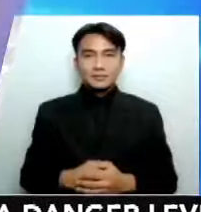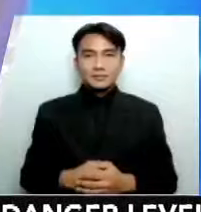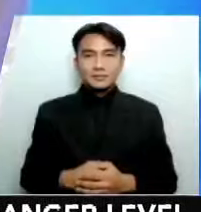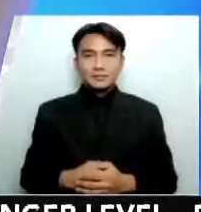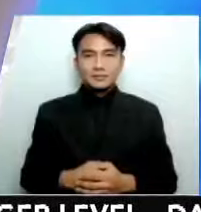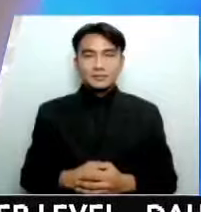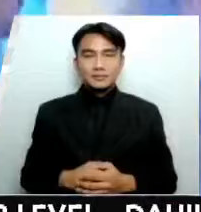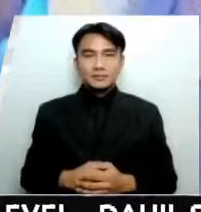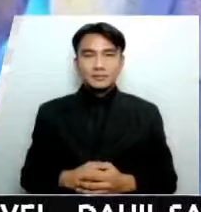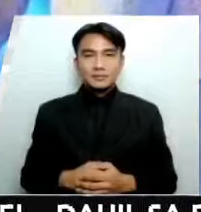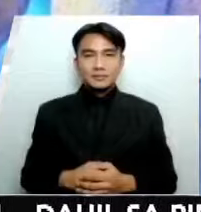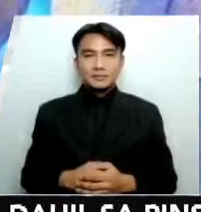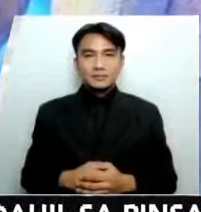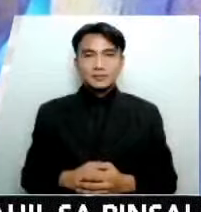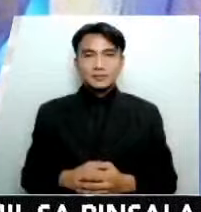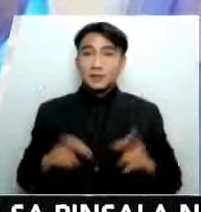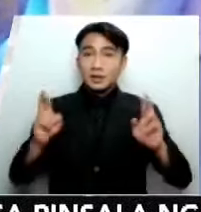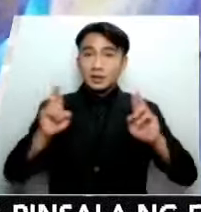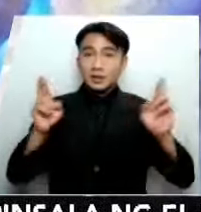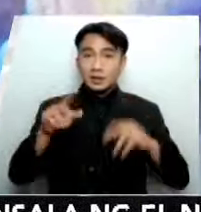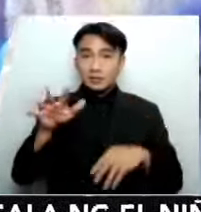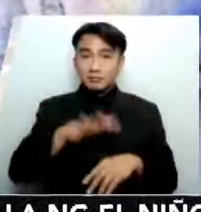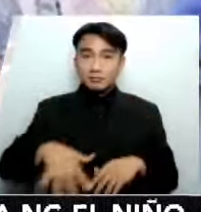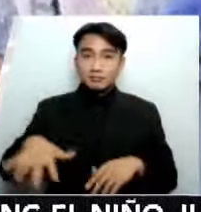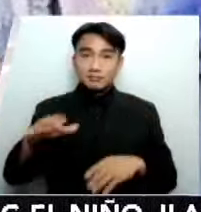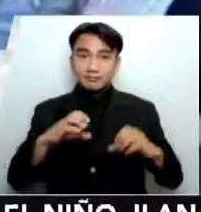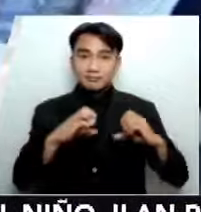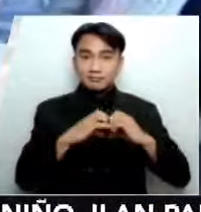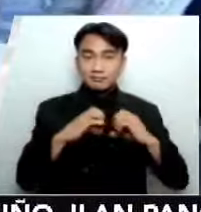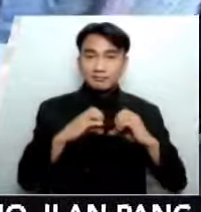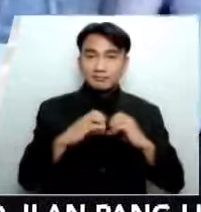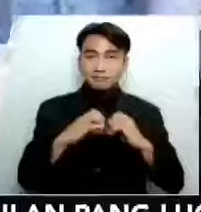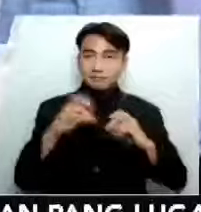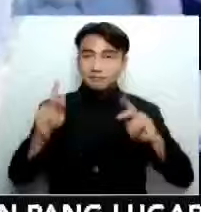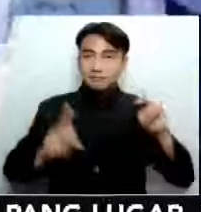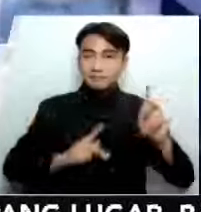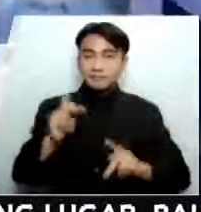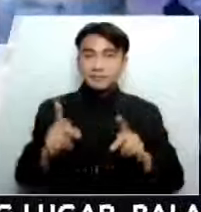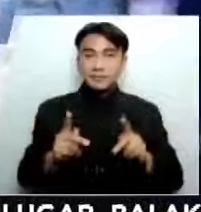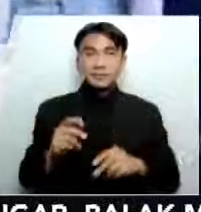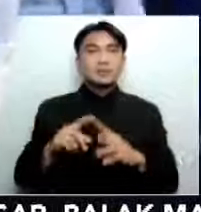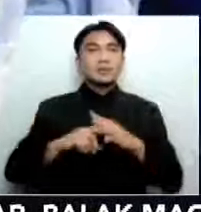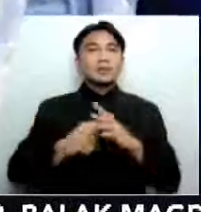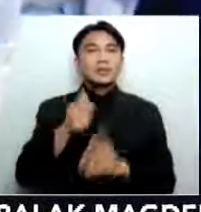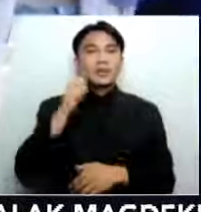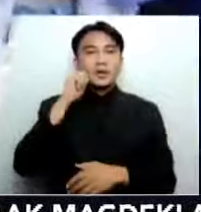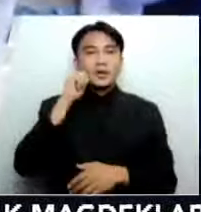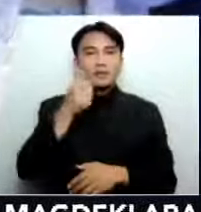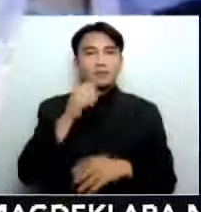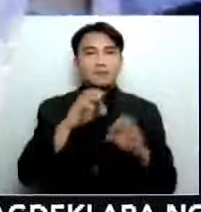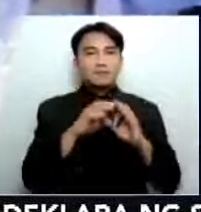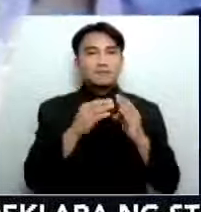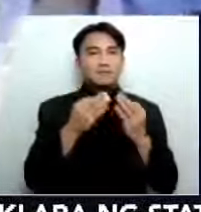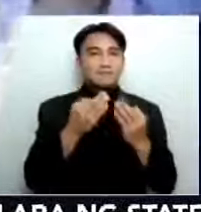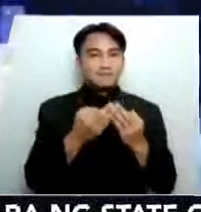Are you ready, madlang kapuso? Simula bukas, mapapanood na ang kapamilyan noontime show na It's Showtime sa